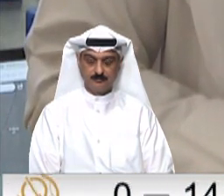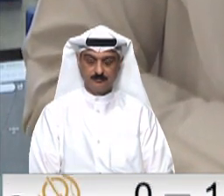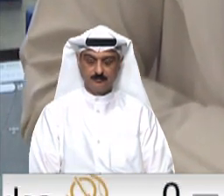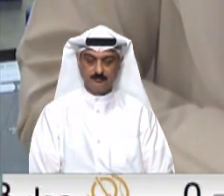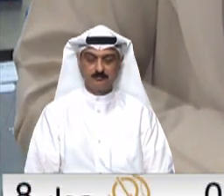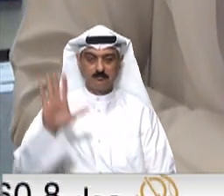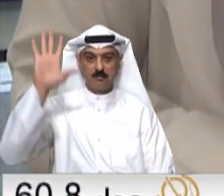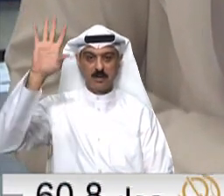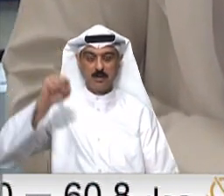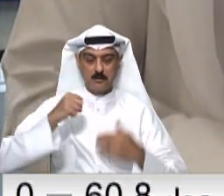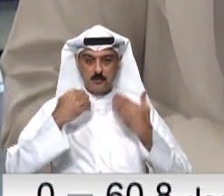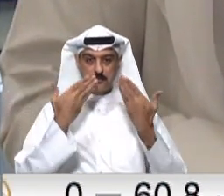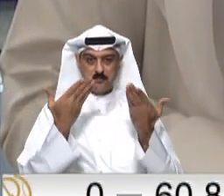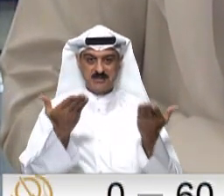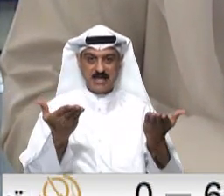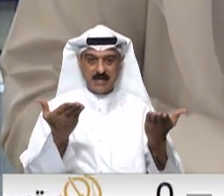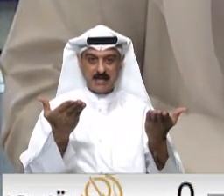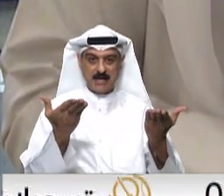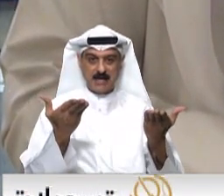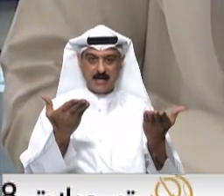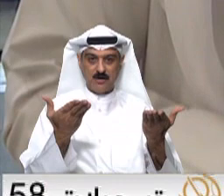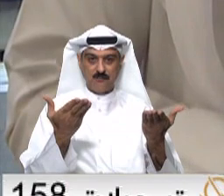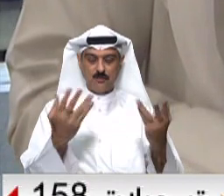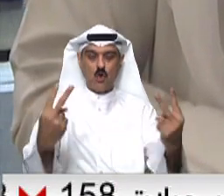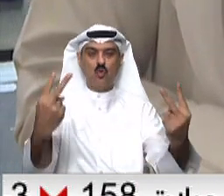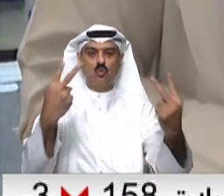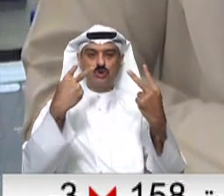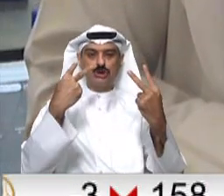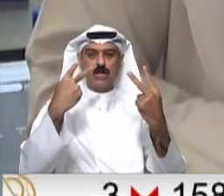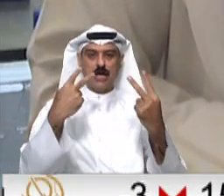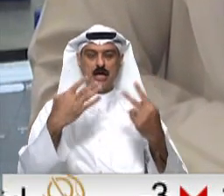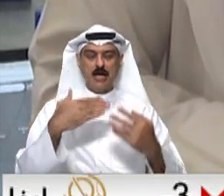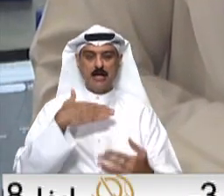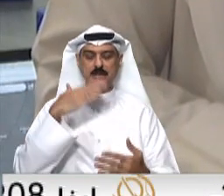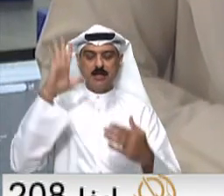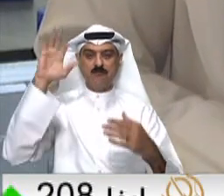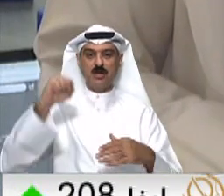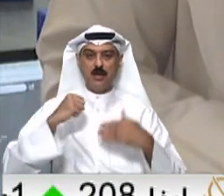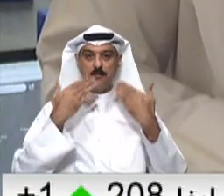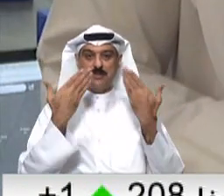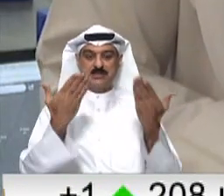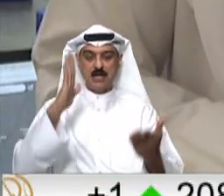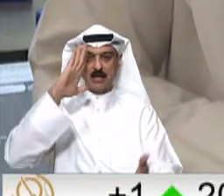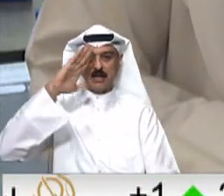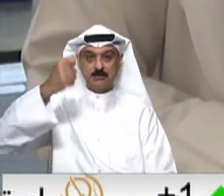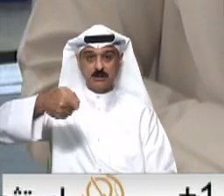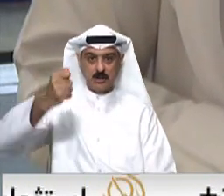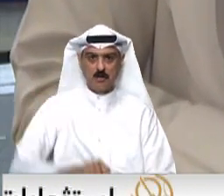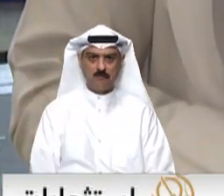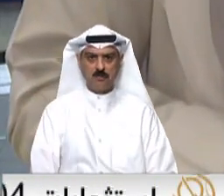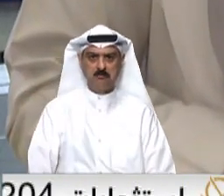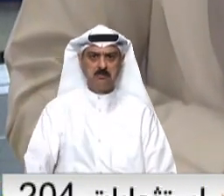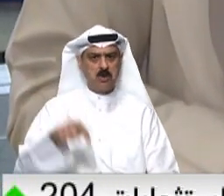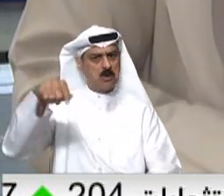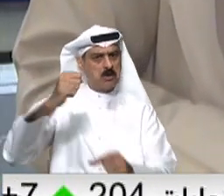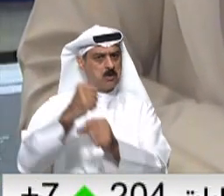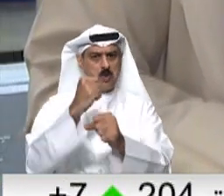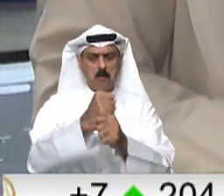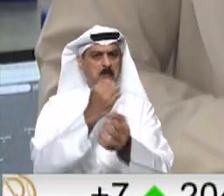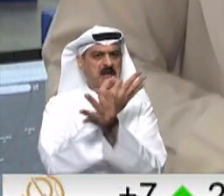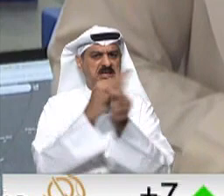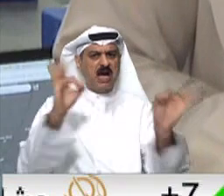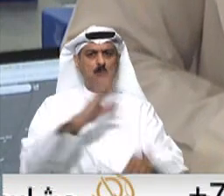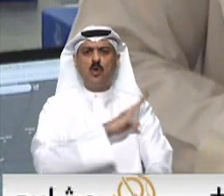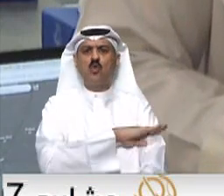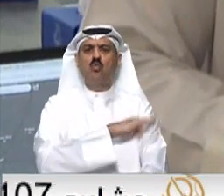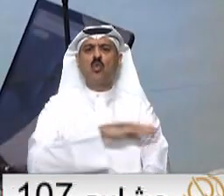مساء الخير زميلتي فاطمة، تحية لكم والمشاهدي التلفزيوني دولة الكويت. استنفار كبير لكافة الجهات المعنية في